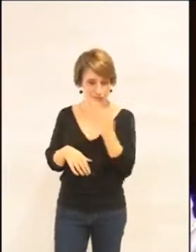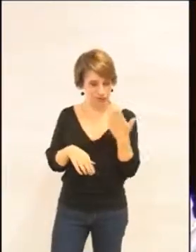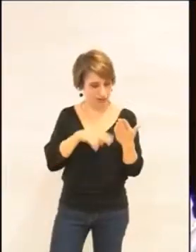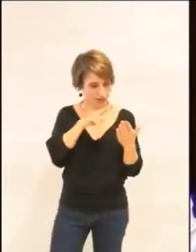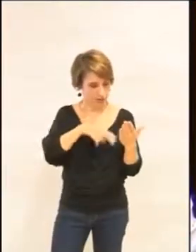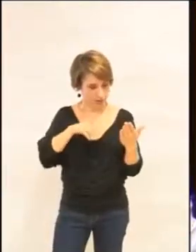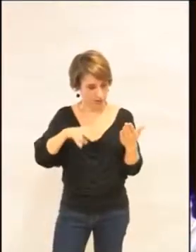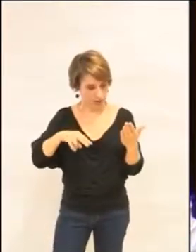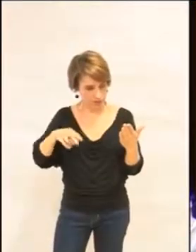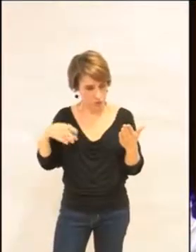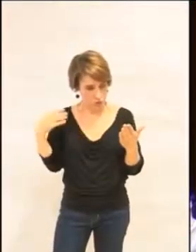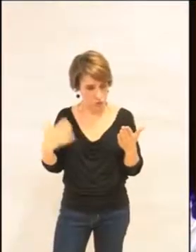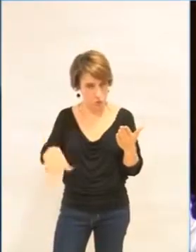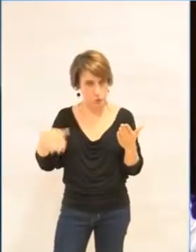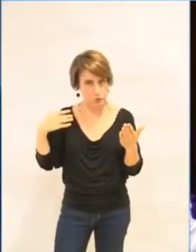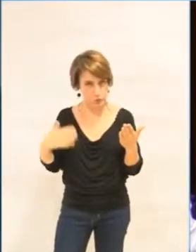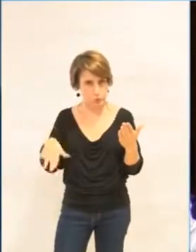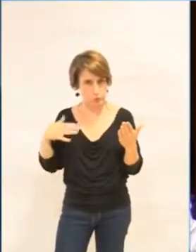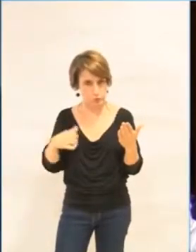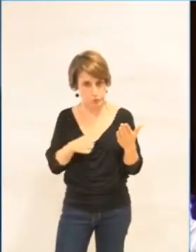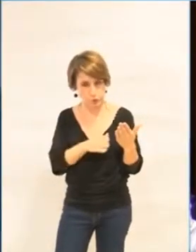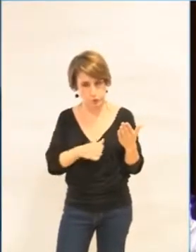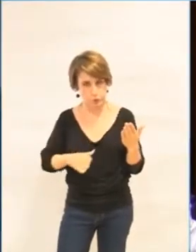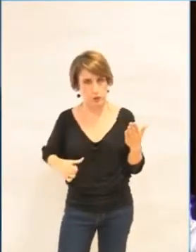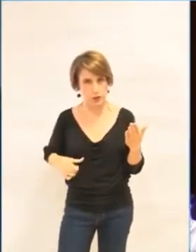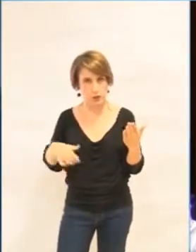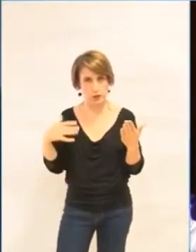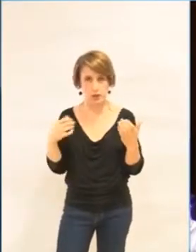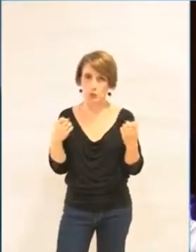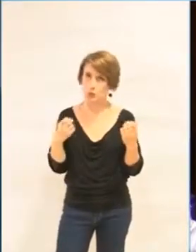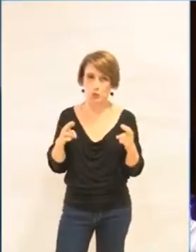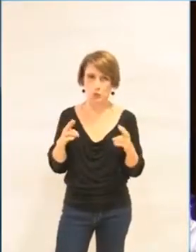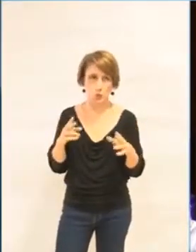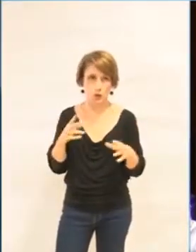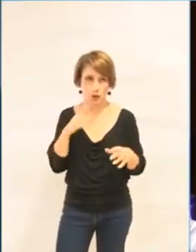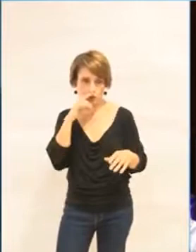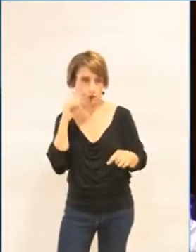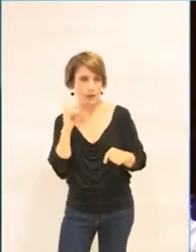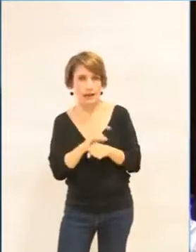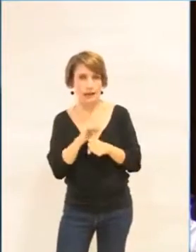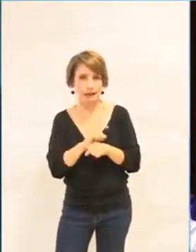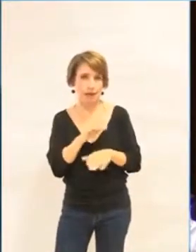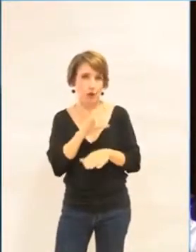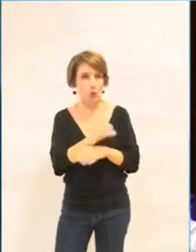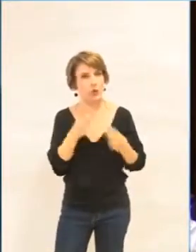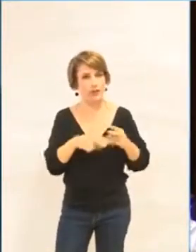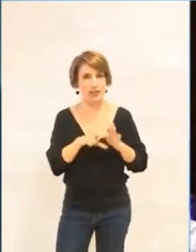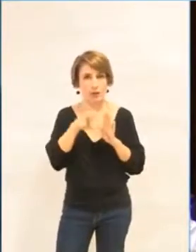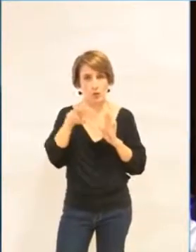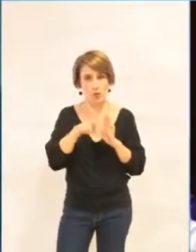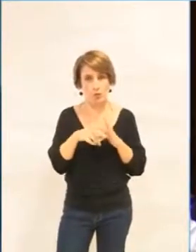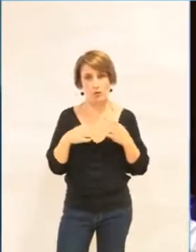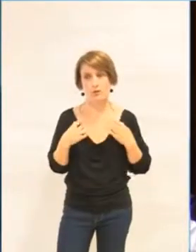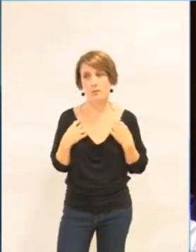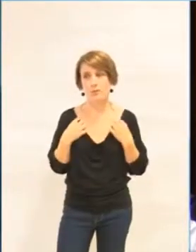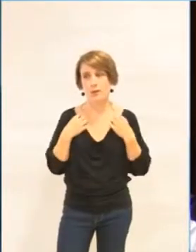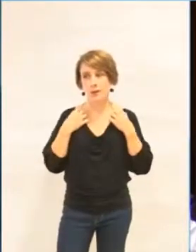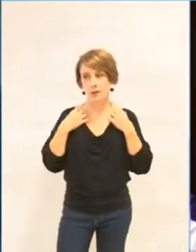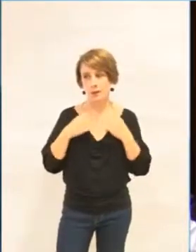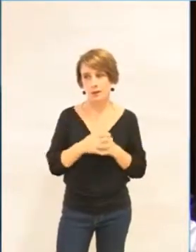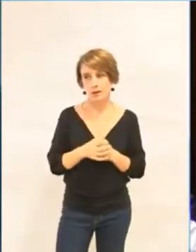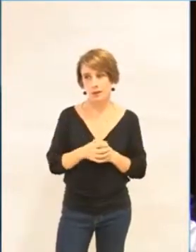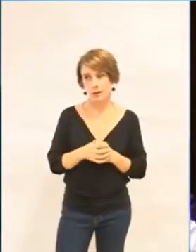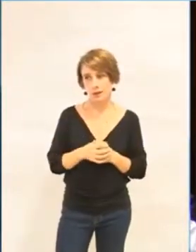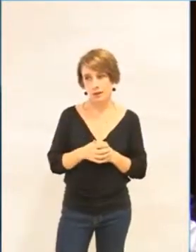potentielles, on en sort rarement vierge de toute remarque, et très souvent, certaines d'entre elles peuvent faire l'objet de